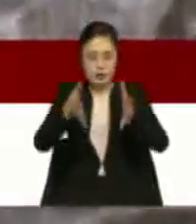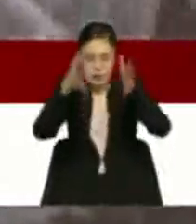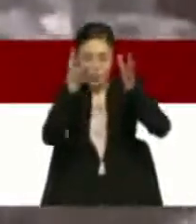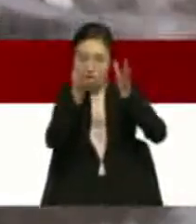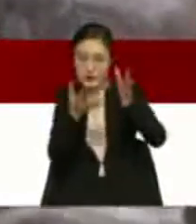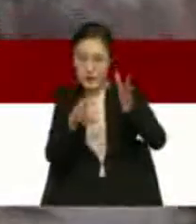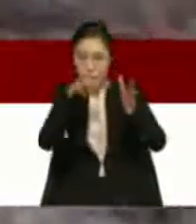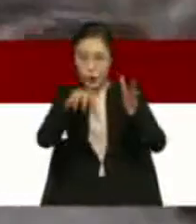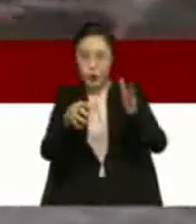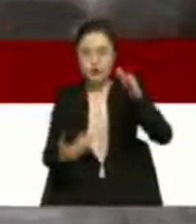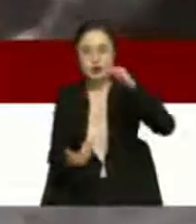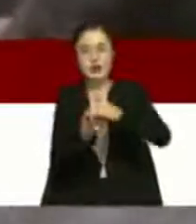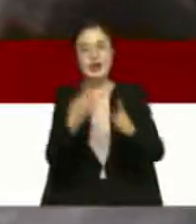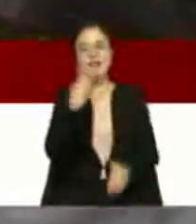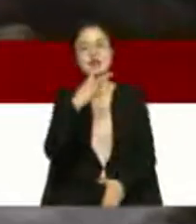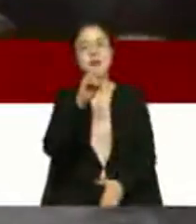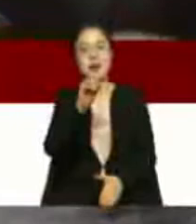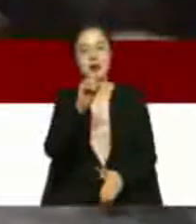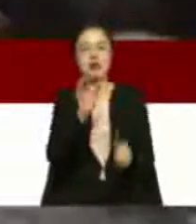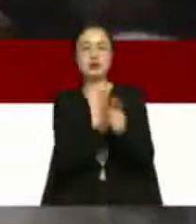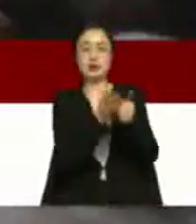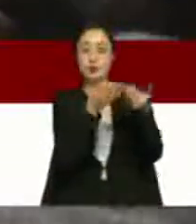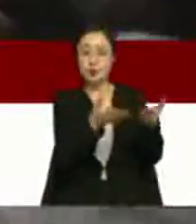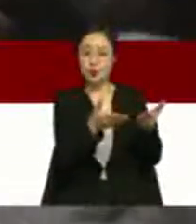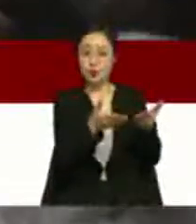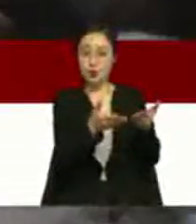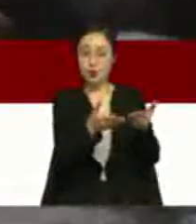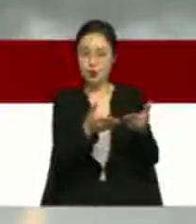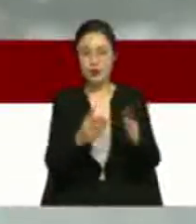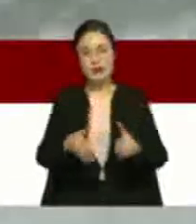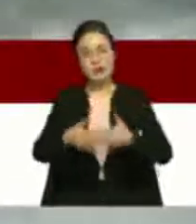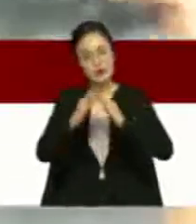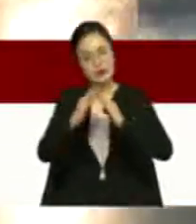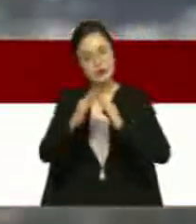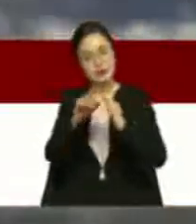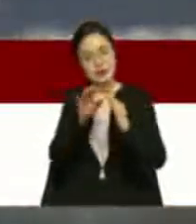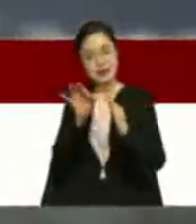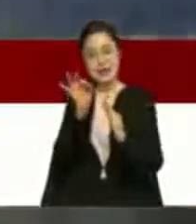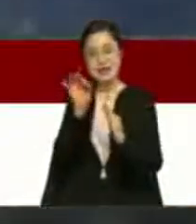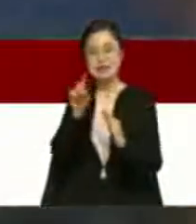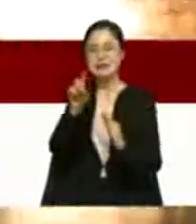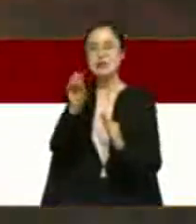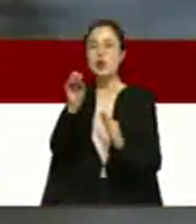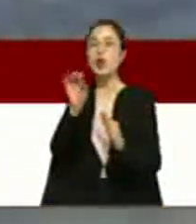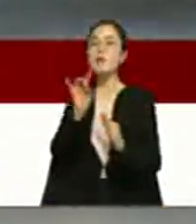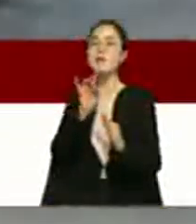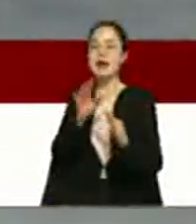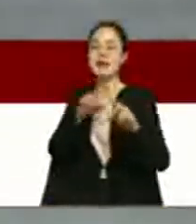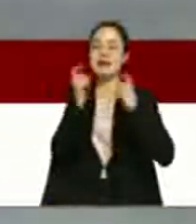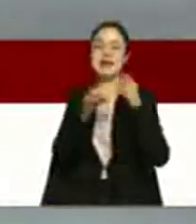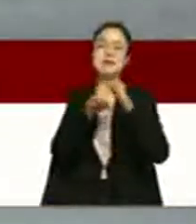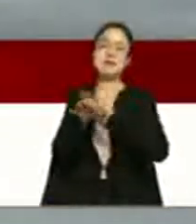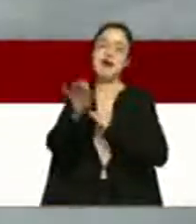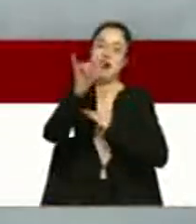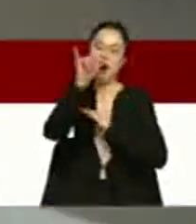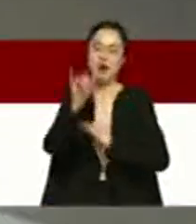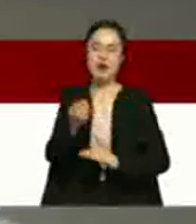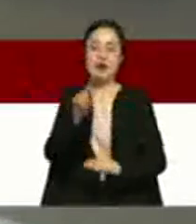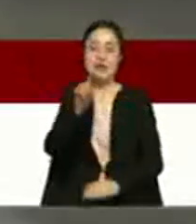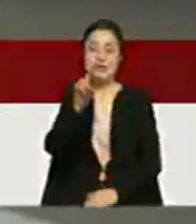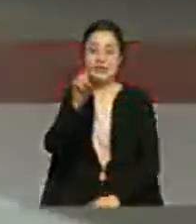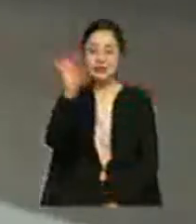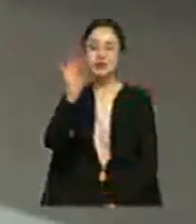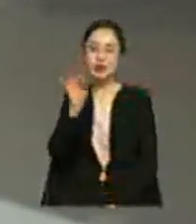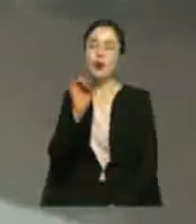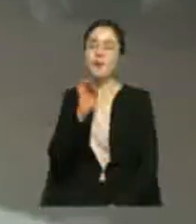2천만 원까지 지원되며 신청자는 설치비의 10%만 부담하면 됩니다. 학교나 공동주택 신청은 서울시를